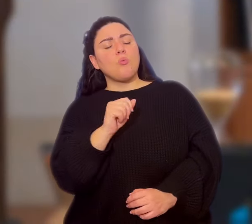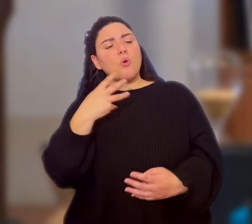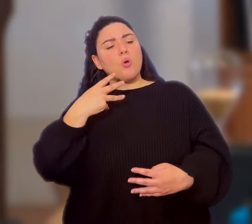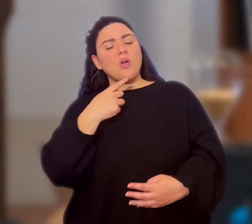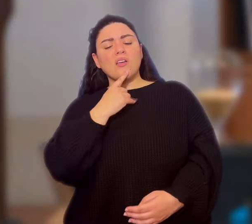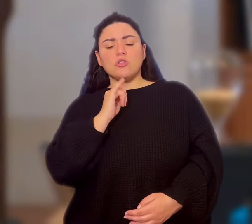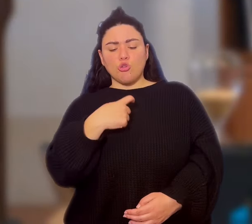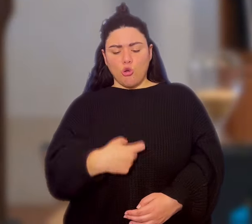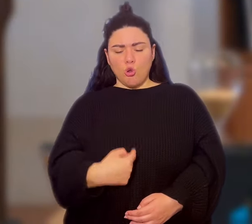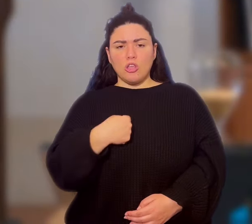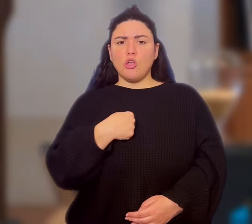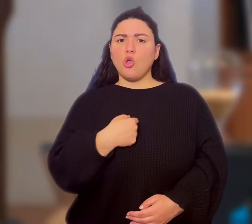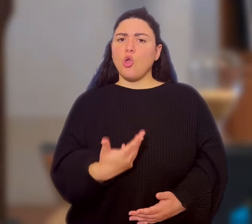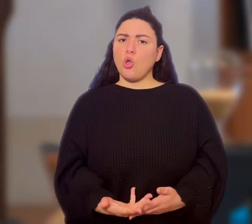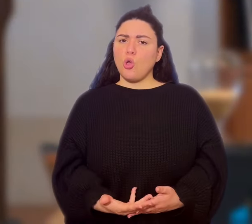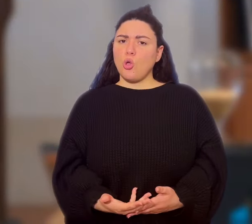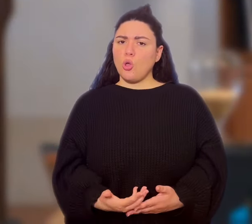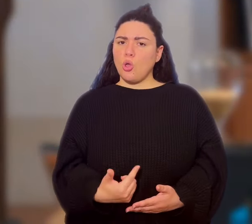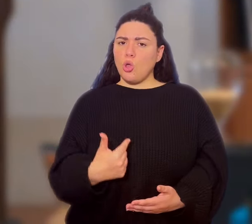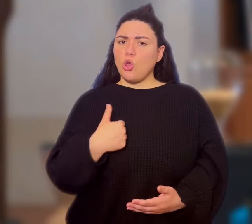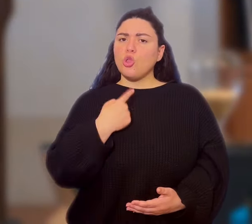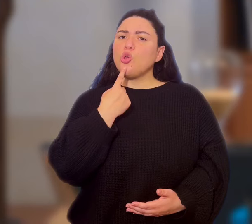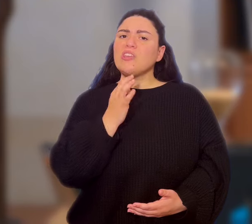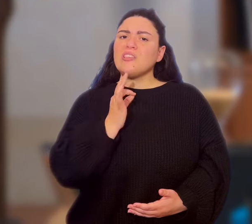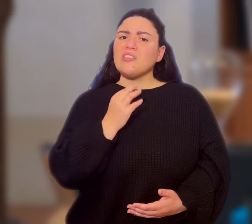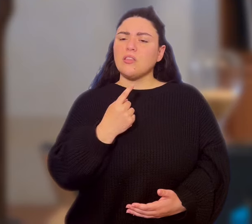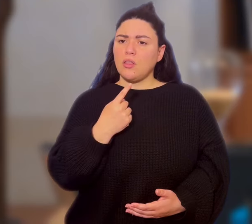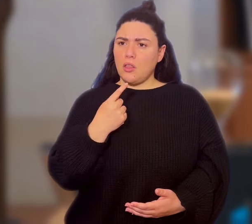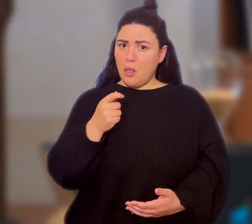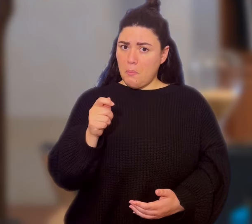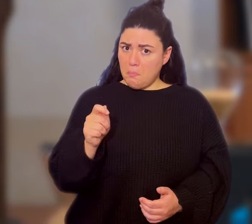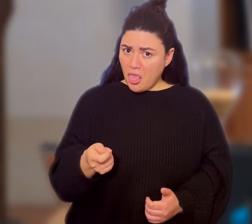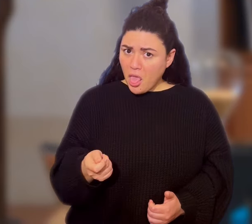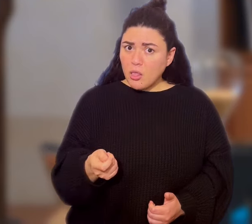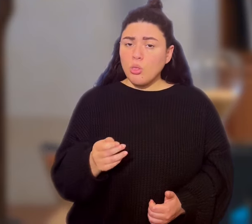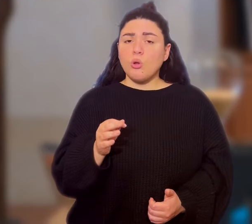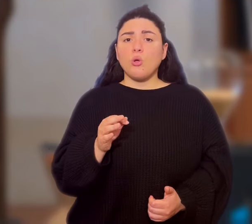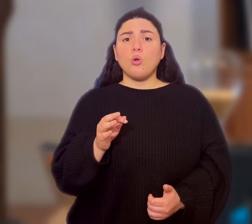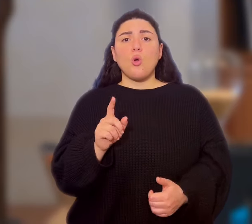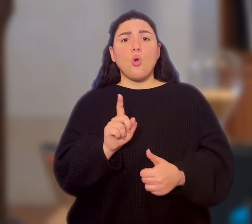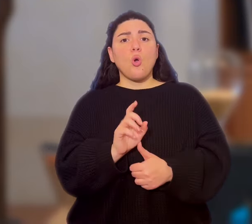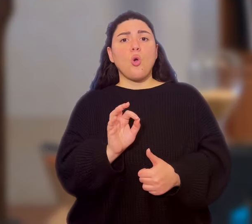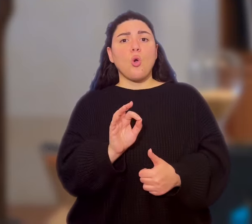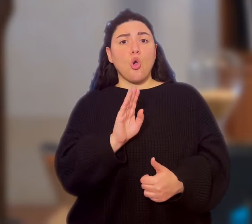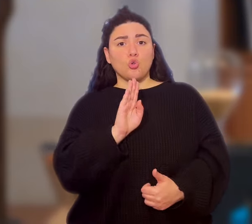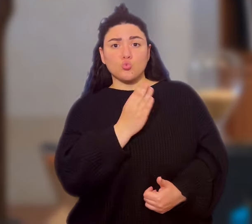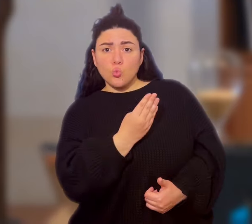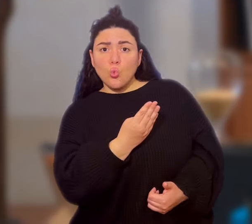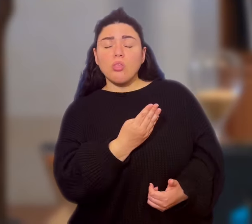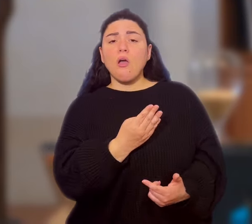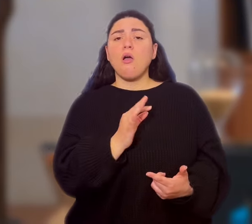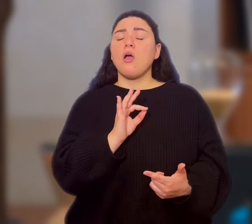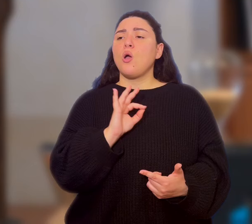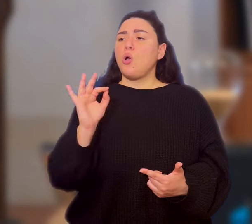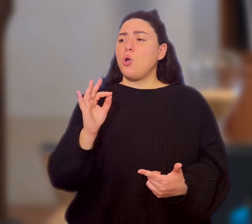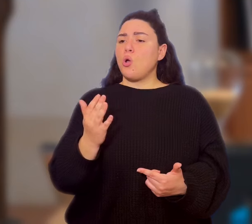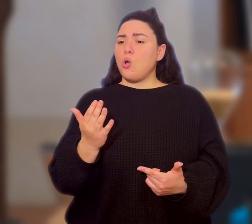sono io sono Pietro sono uno che consegna come Giuda sono una